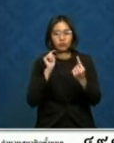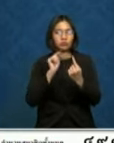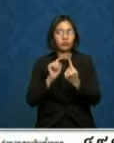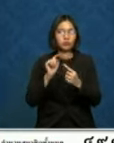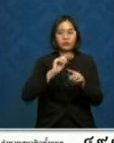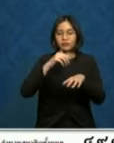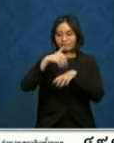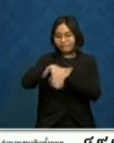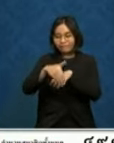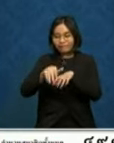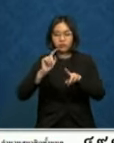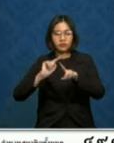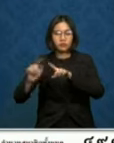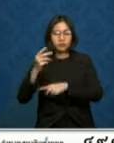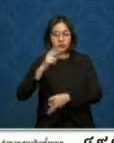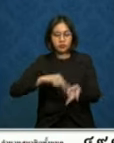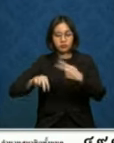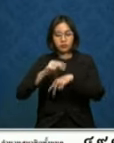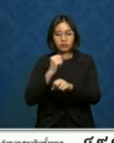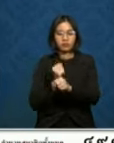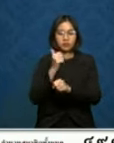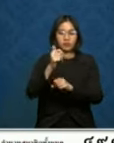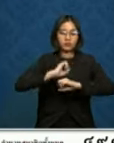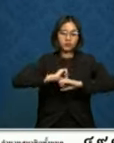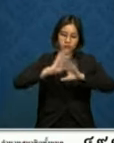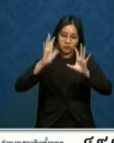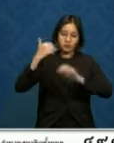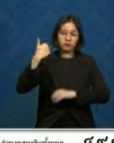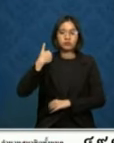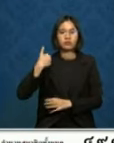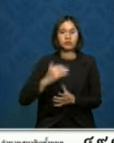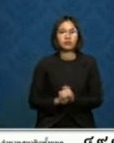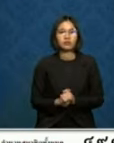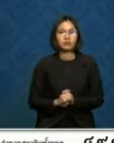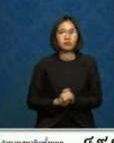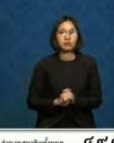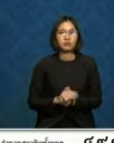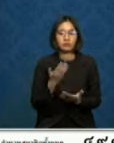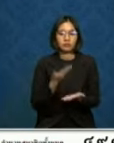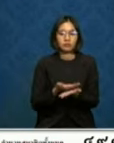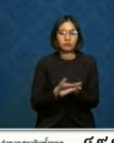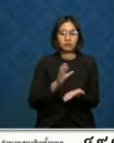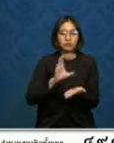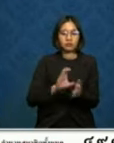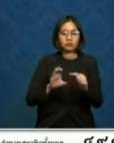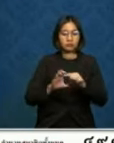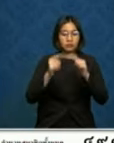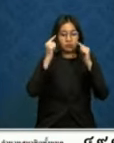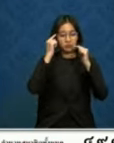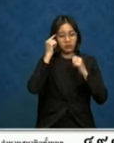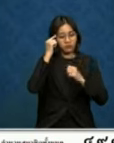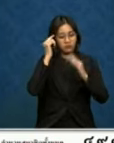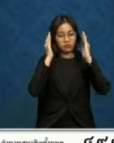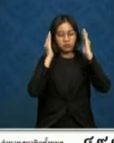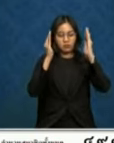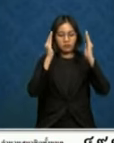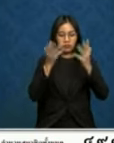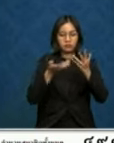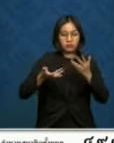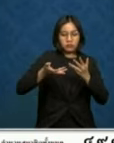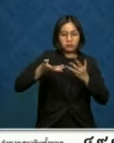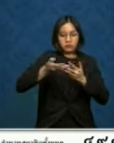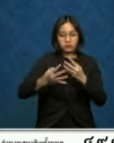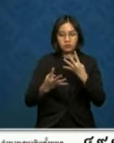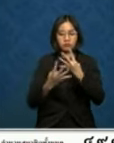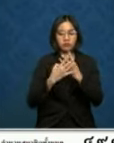ในภายนอกให้มีการตรวจสอบได้อย่างโปร่งใสทุกหน่วยงานไม่เช่นนั้นงบประมาณดังกล่าวที่ตั้งใจจะพัฒนายกระดับมาตรฐานเรือนจำ